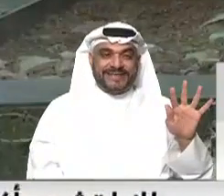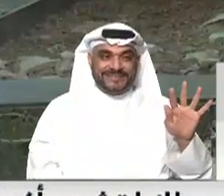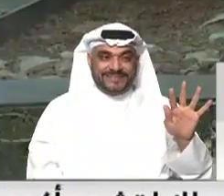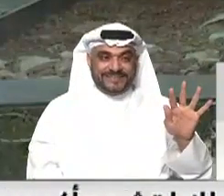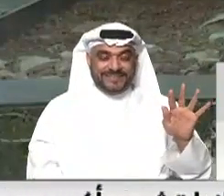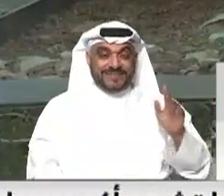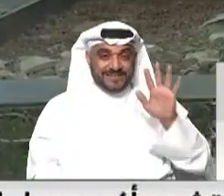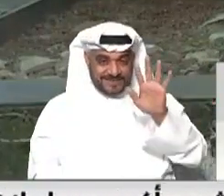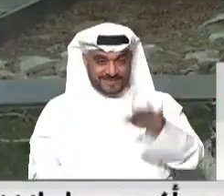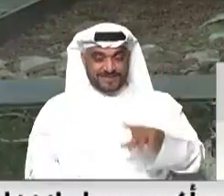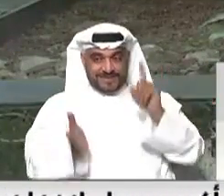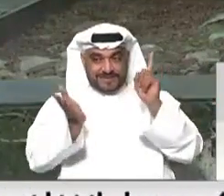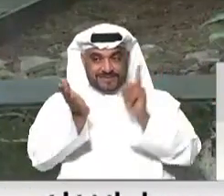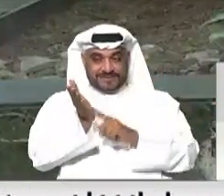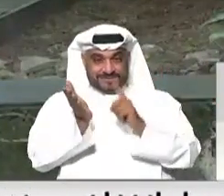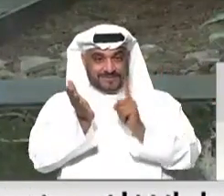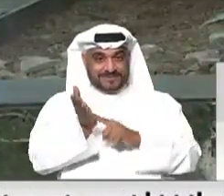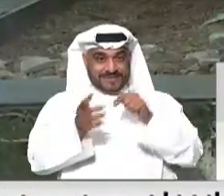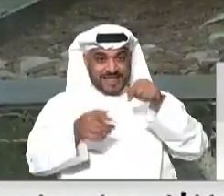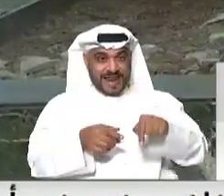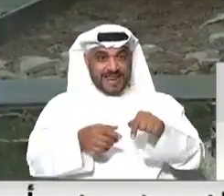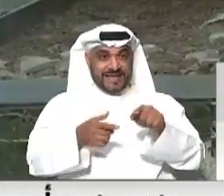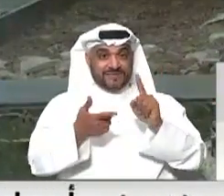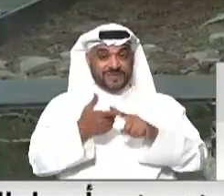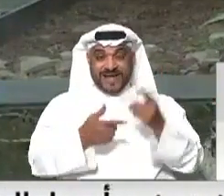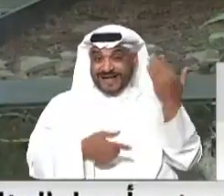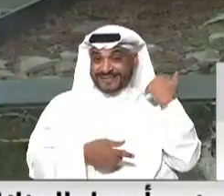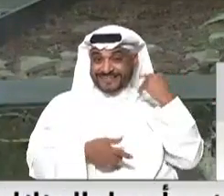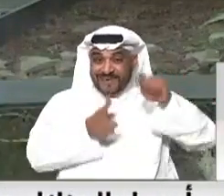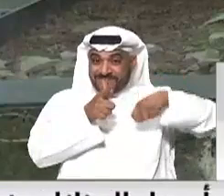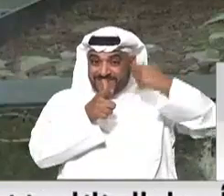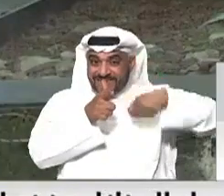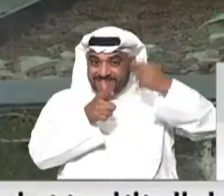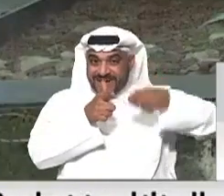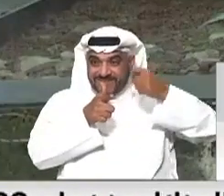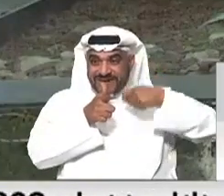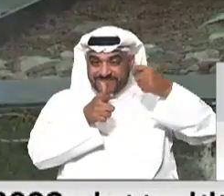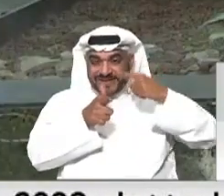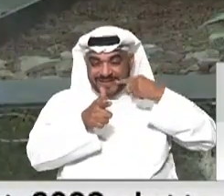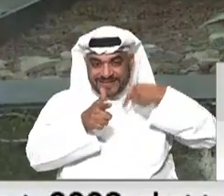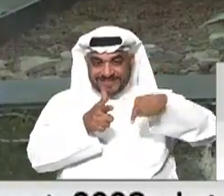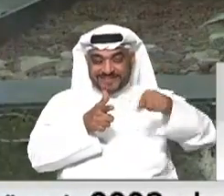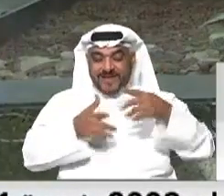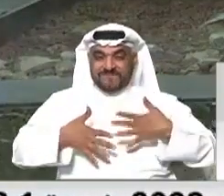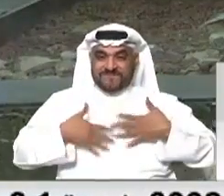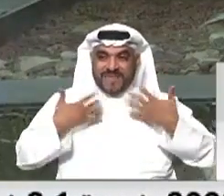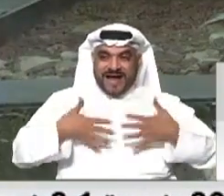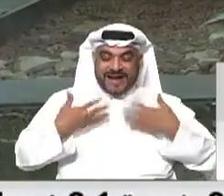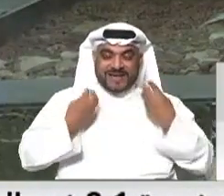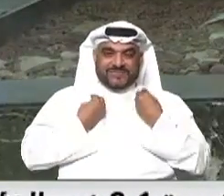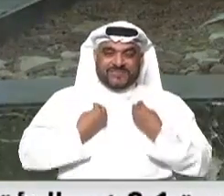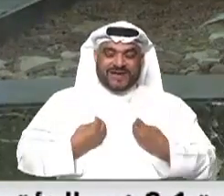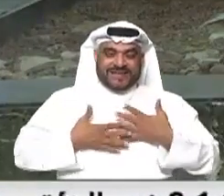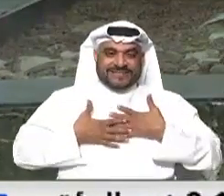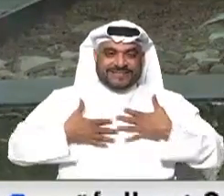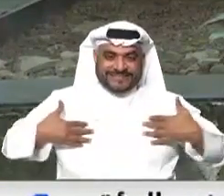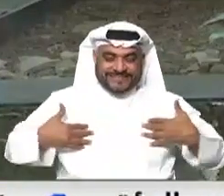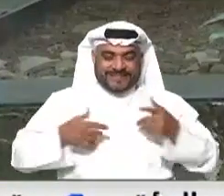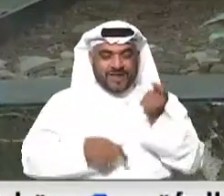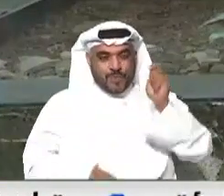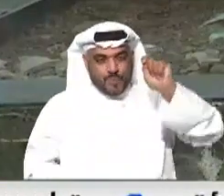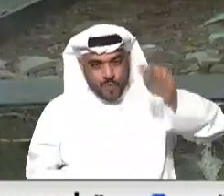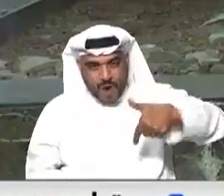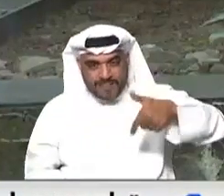وحقيقة استكمالا للتقرير قبل قليل والبهجة والفرحة بالنسبة للمواطنين